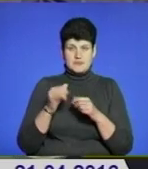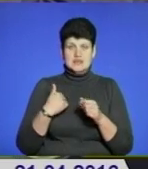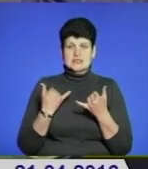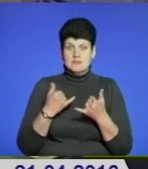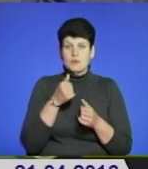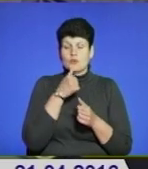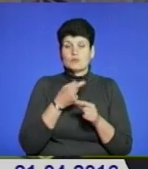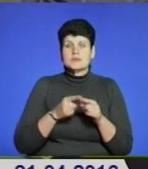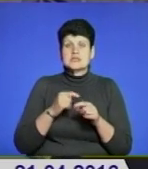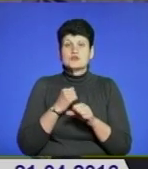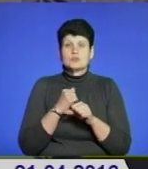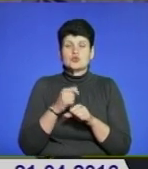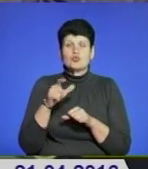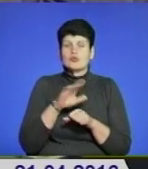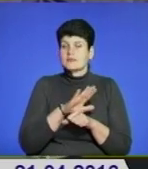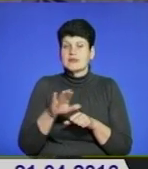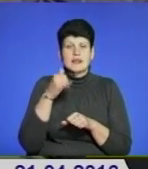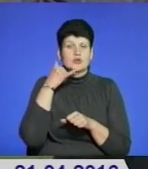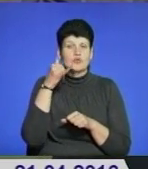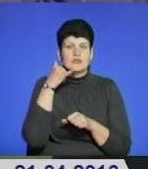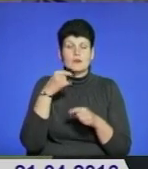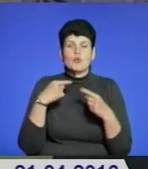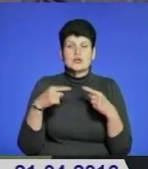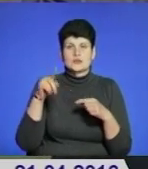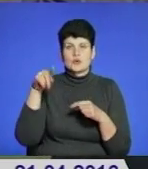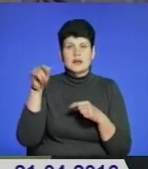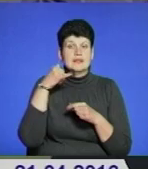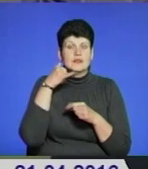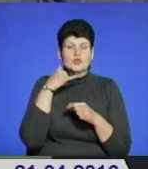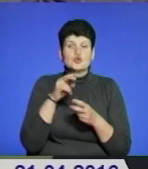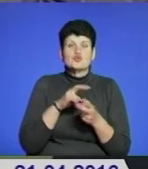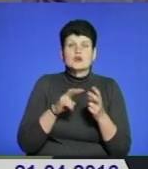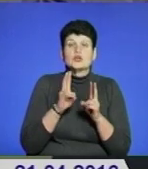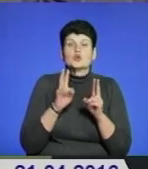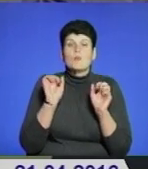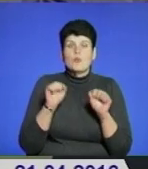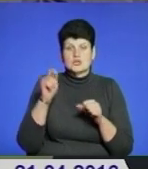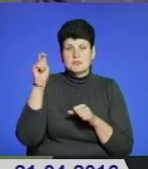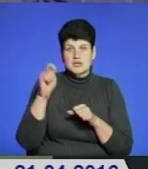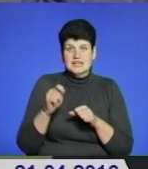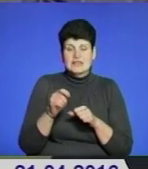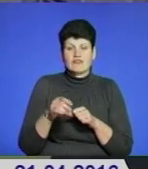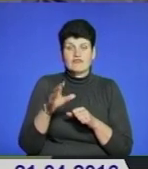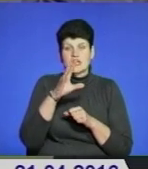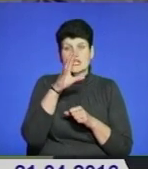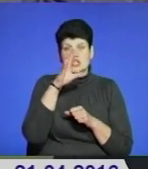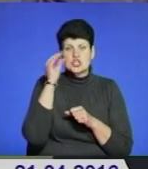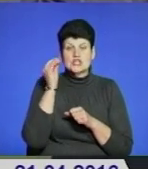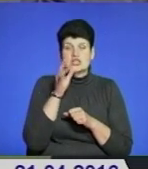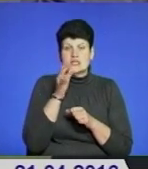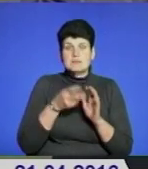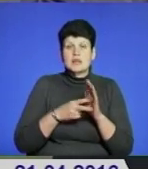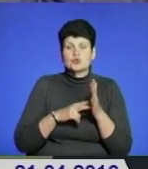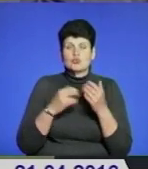це зробити, щоб людям не телефонувати по різним номерам телефонів і шукати, хто може приїхати там в нічний час. Плануємо